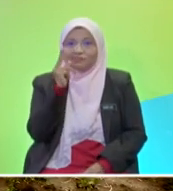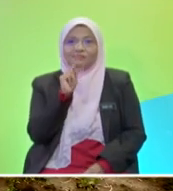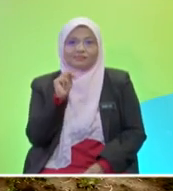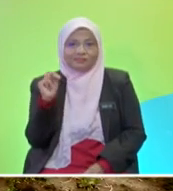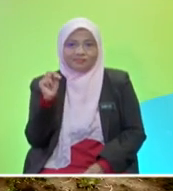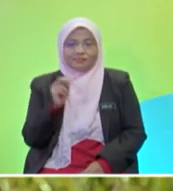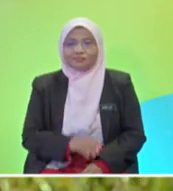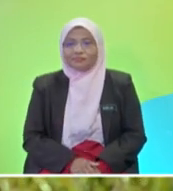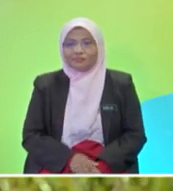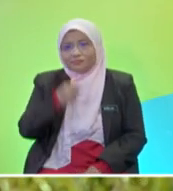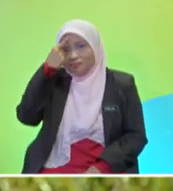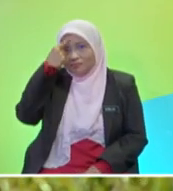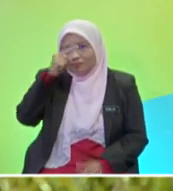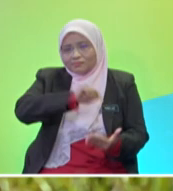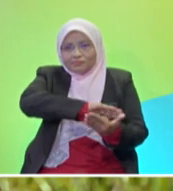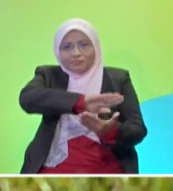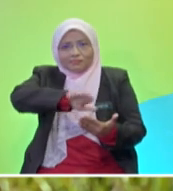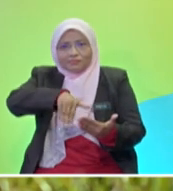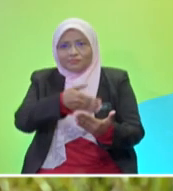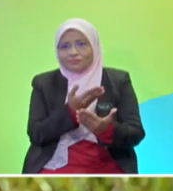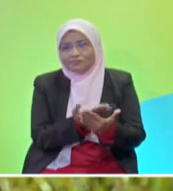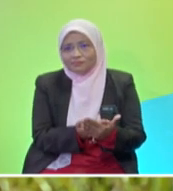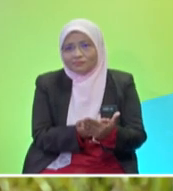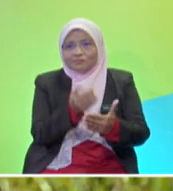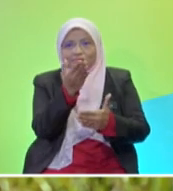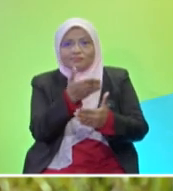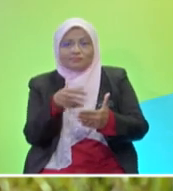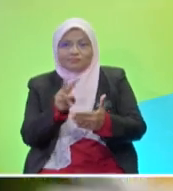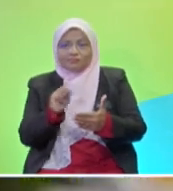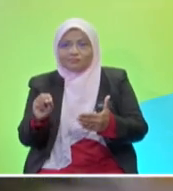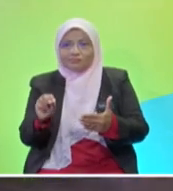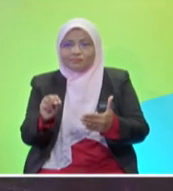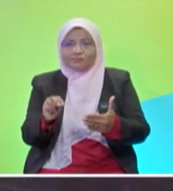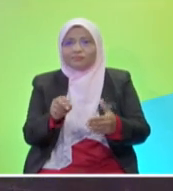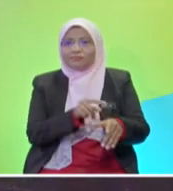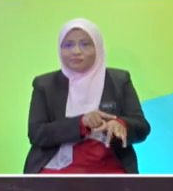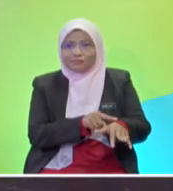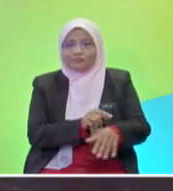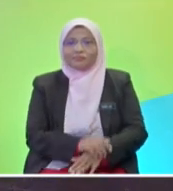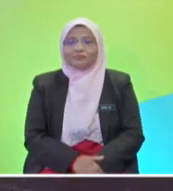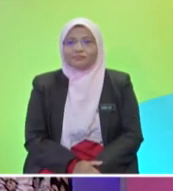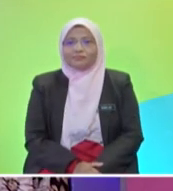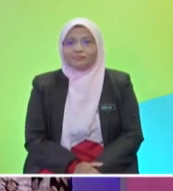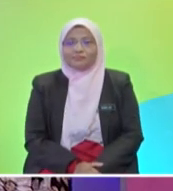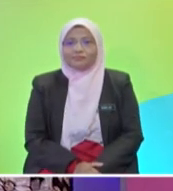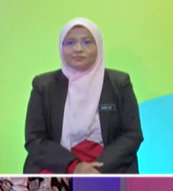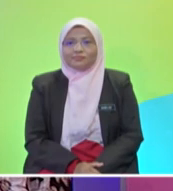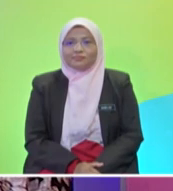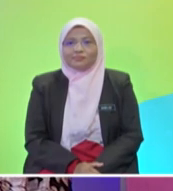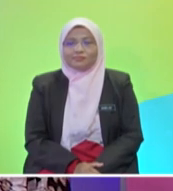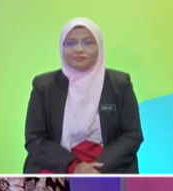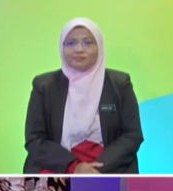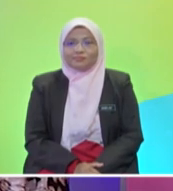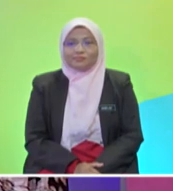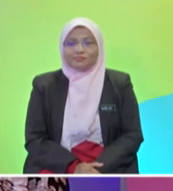Membuat makanan. Untuk semua tempat yang daun ni macam tempat proses pemakanan, Amira. Dia hasilkan